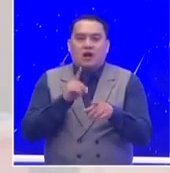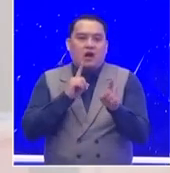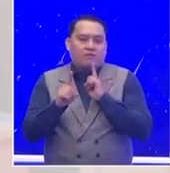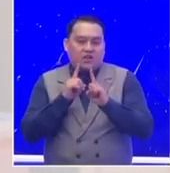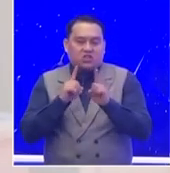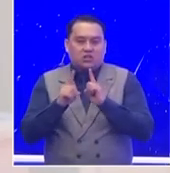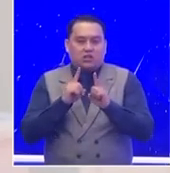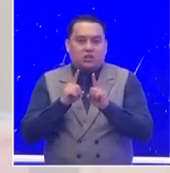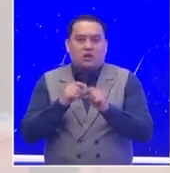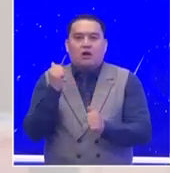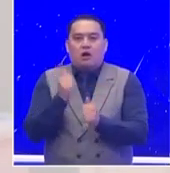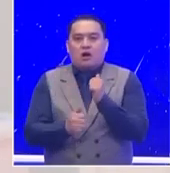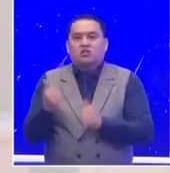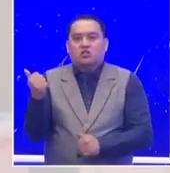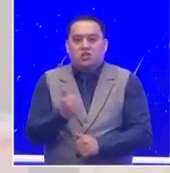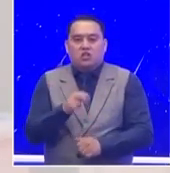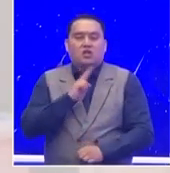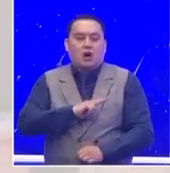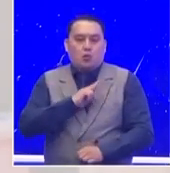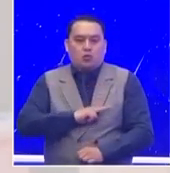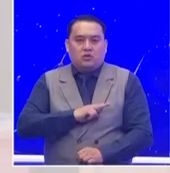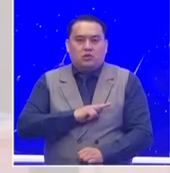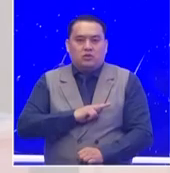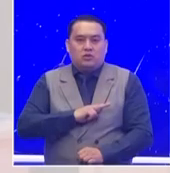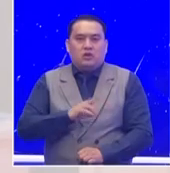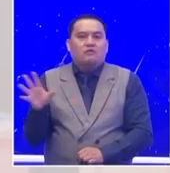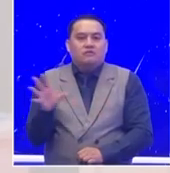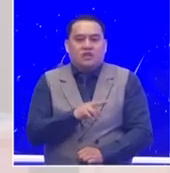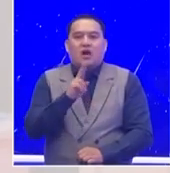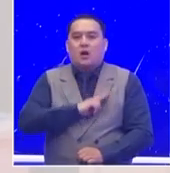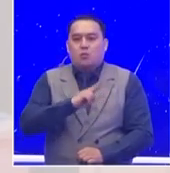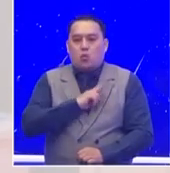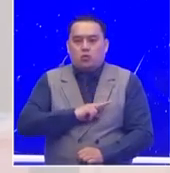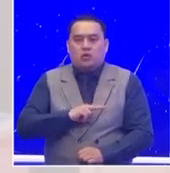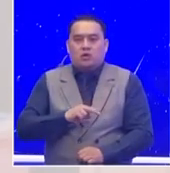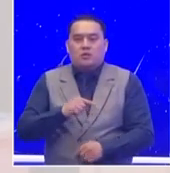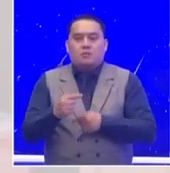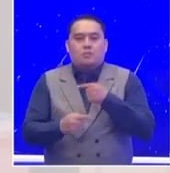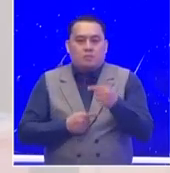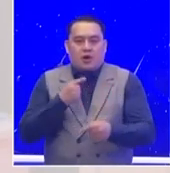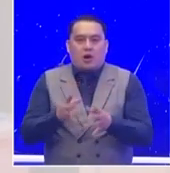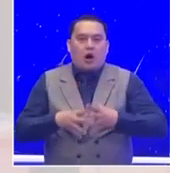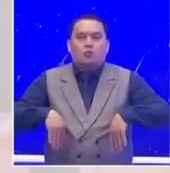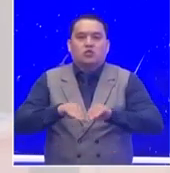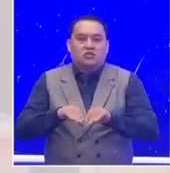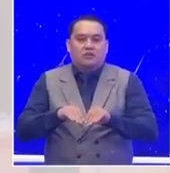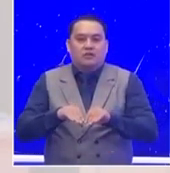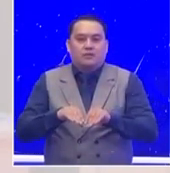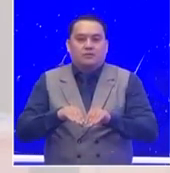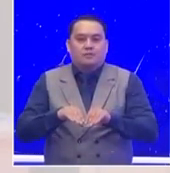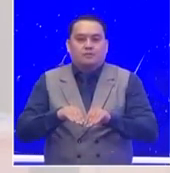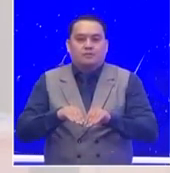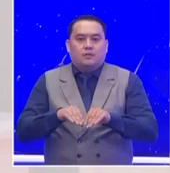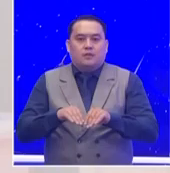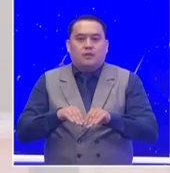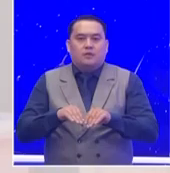онлайн-конференции, еженедельные итоги нашей работы. Вся работа в последующем с общественниками, со